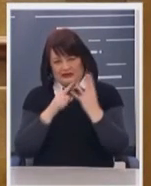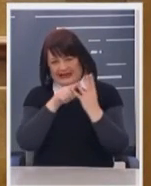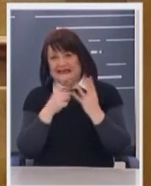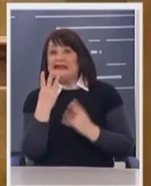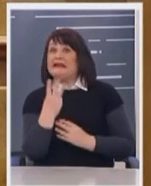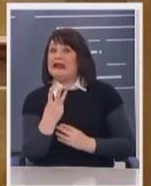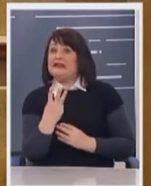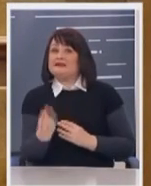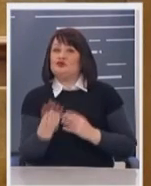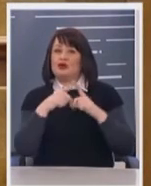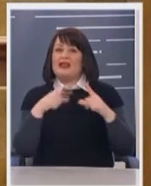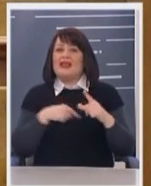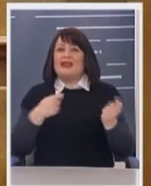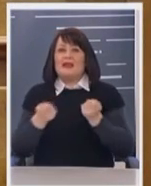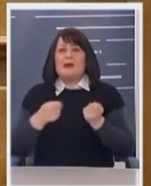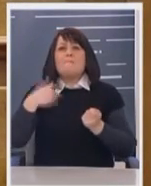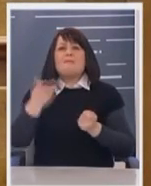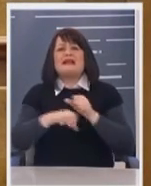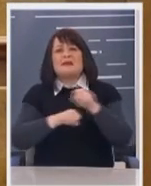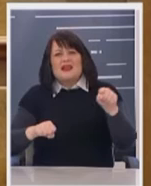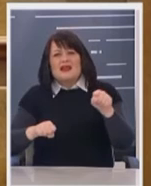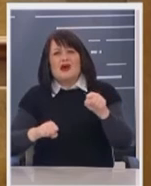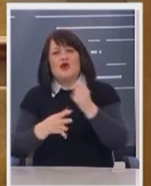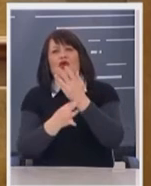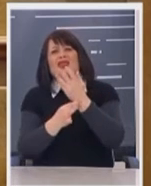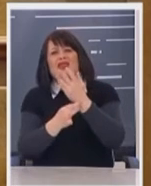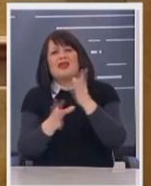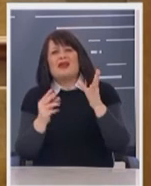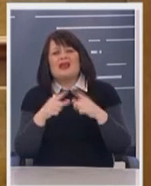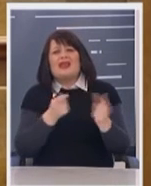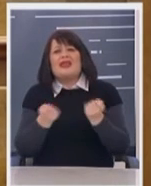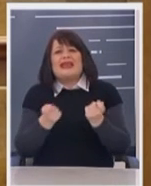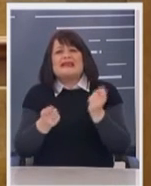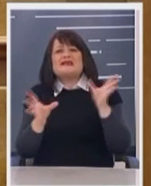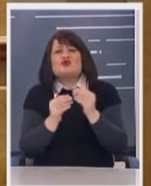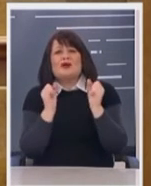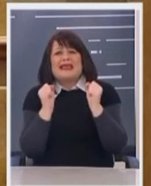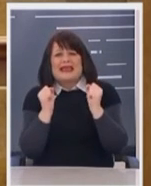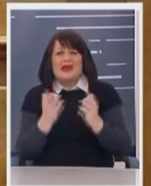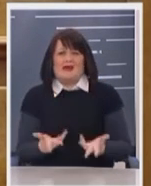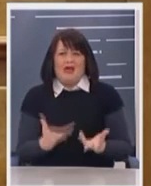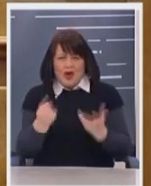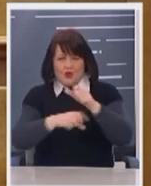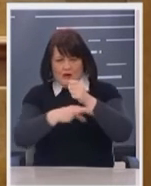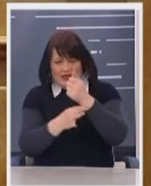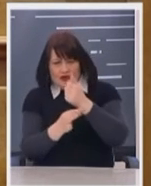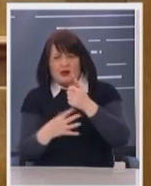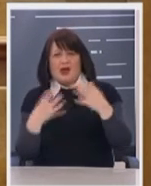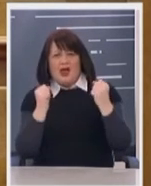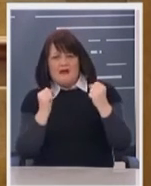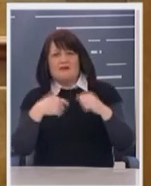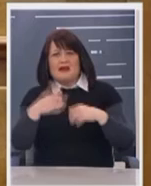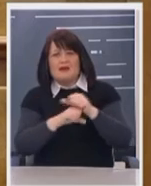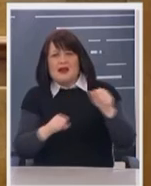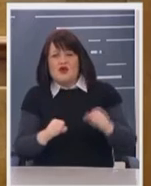διοικητές έχουν μεταπτυχιακά και διδακτορικά στη διοίκηση υγείας. Και το 70% υπηρετεί